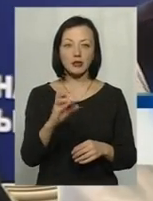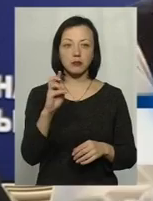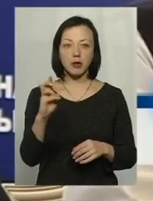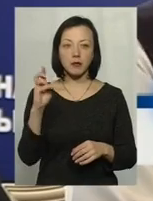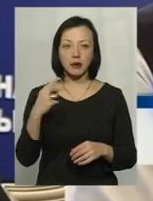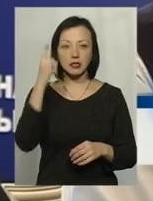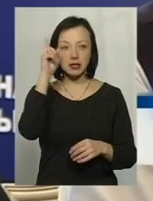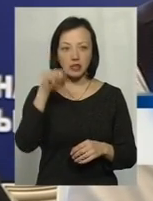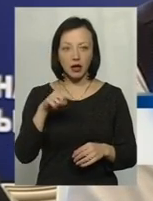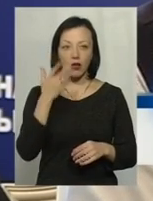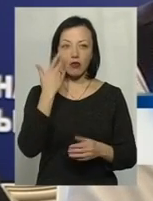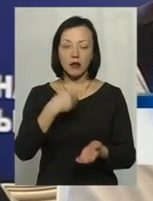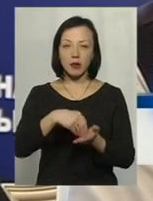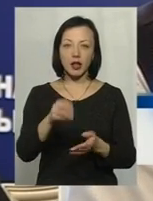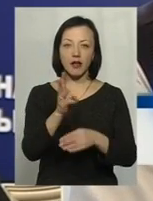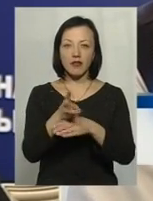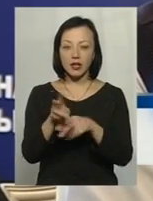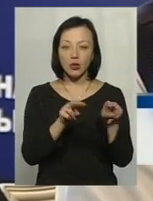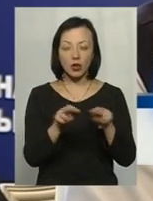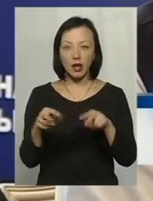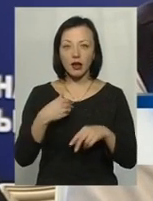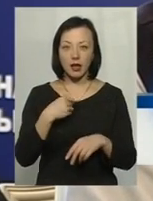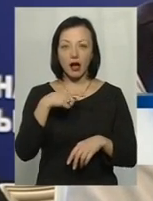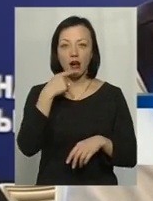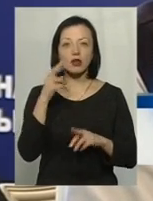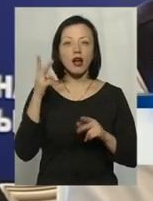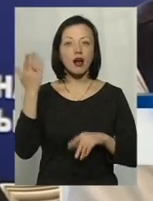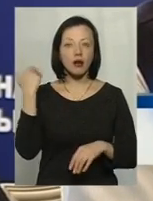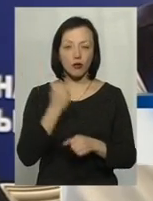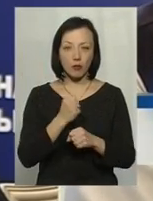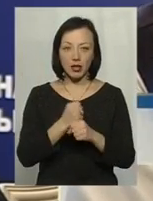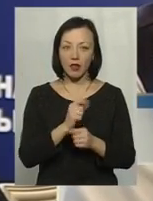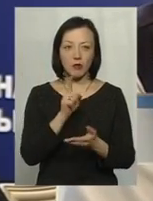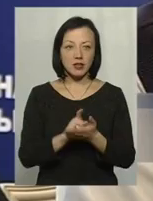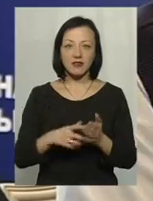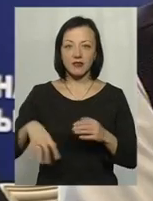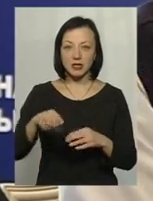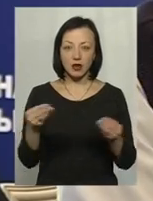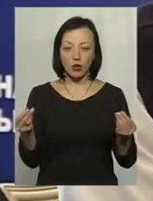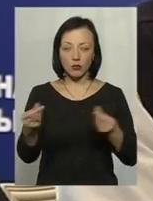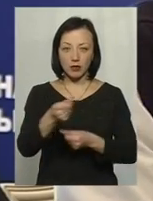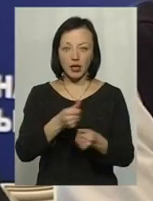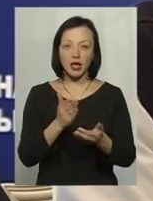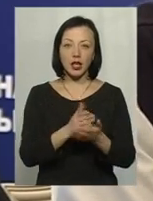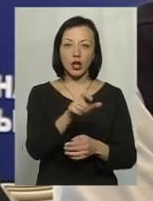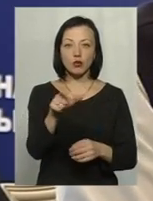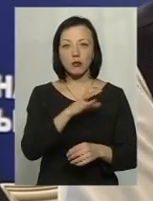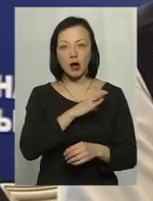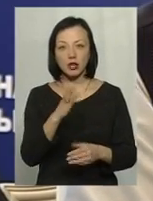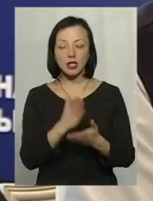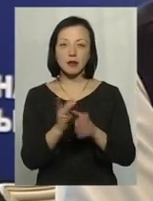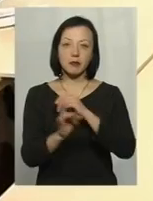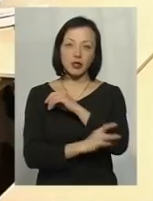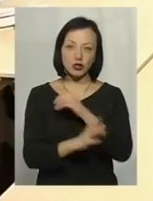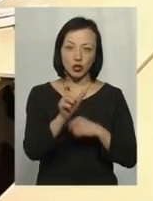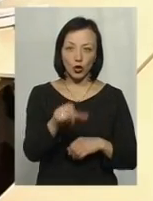ми придбали там відеонагляд. Я кажу, як це робилося. Це не обов'язково всі здавали гроші. Є люди багатші, є люди